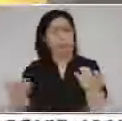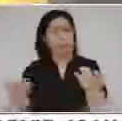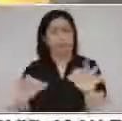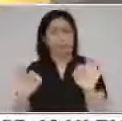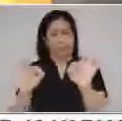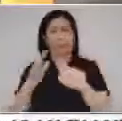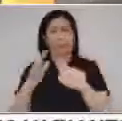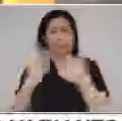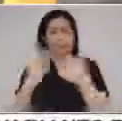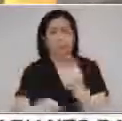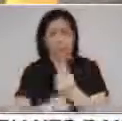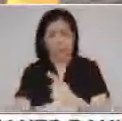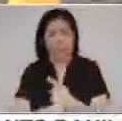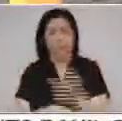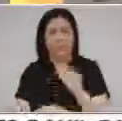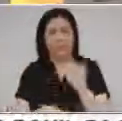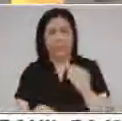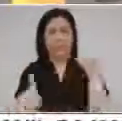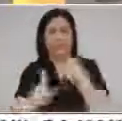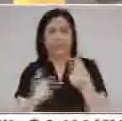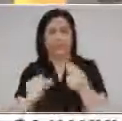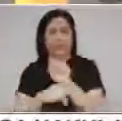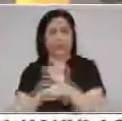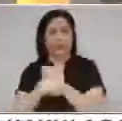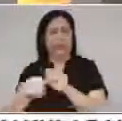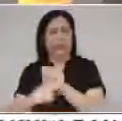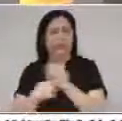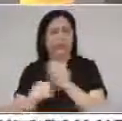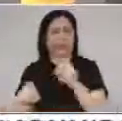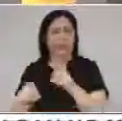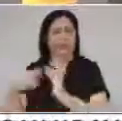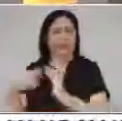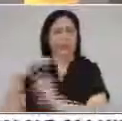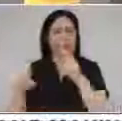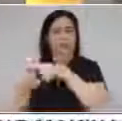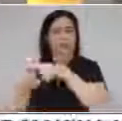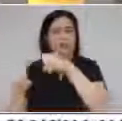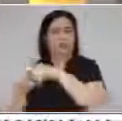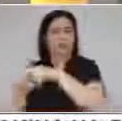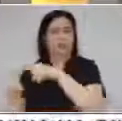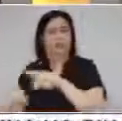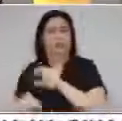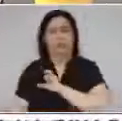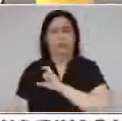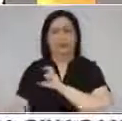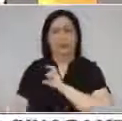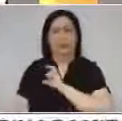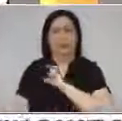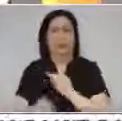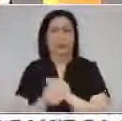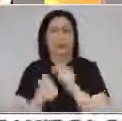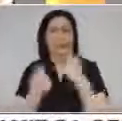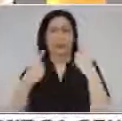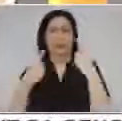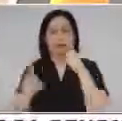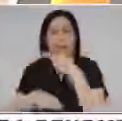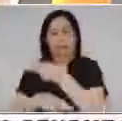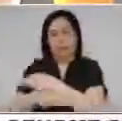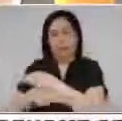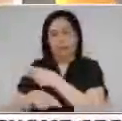Ganda, makakasama natin si DILG Undersecretary for Barangay Affairs, Martin Diño. Good morning po, Yusek Diño.